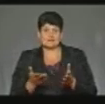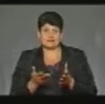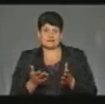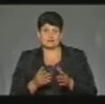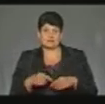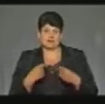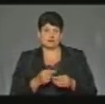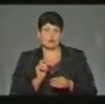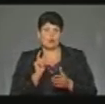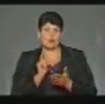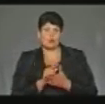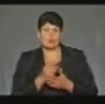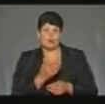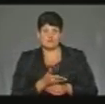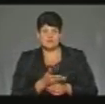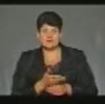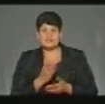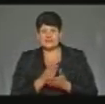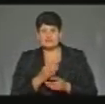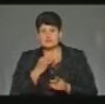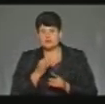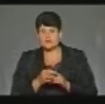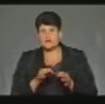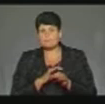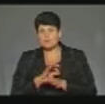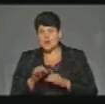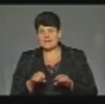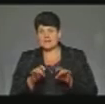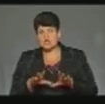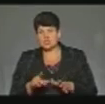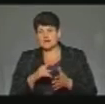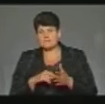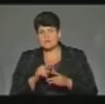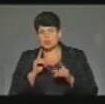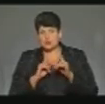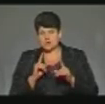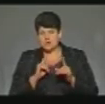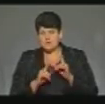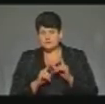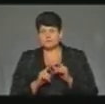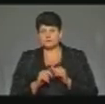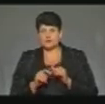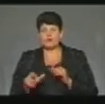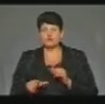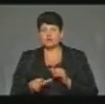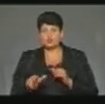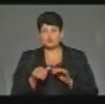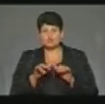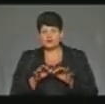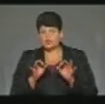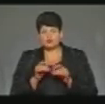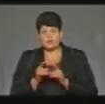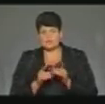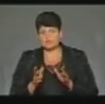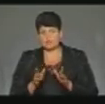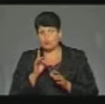на її обов'язки ці. От, є відповідний проект, є рішення міської ради про заборону. В дорожньому русі нічого не змінилося, так? Поки що